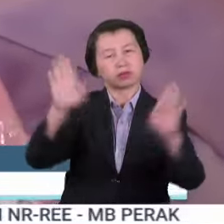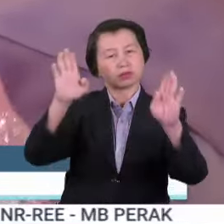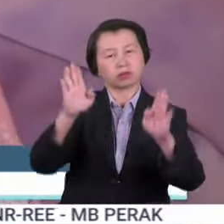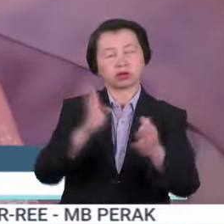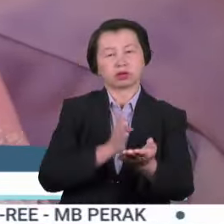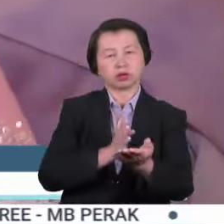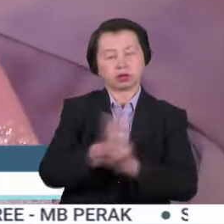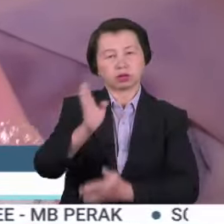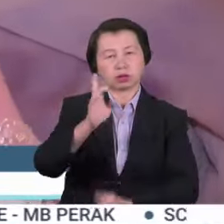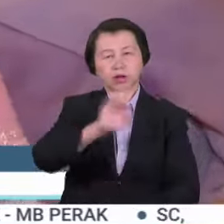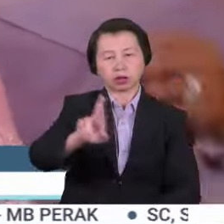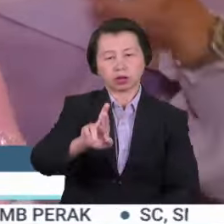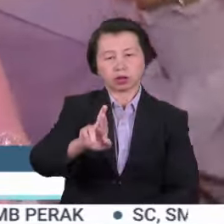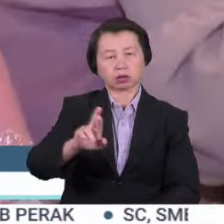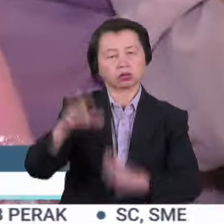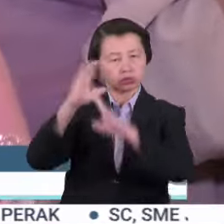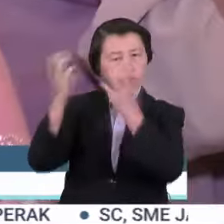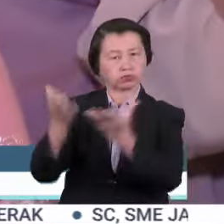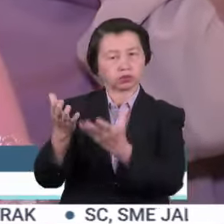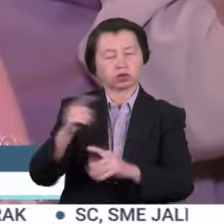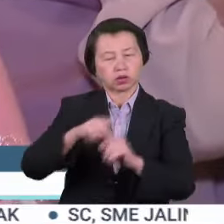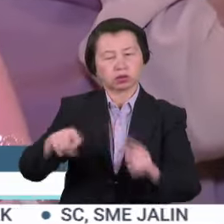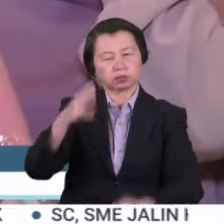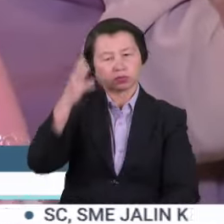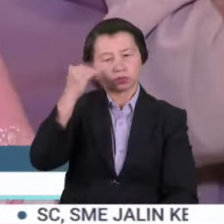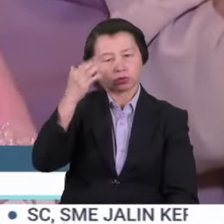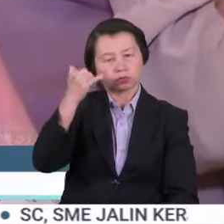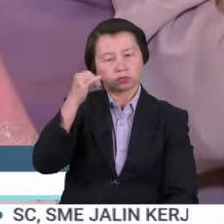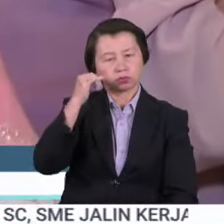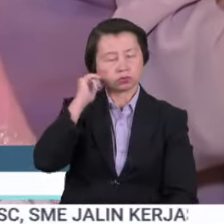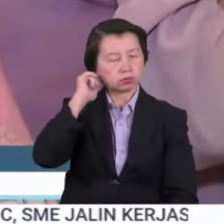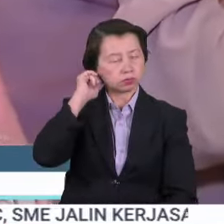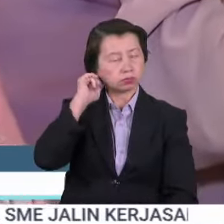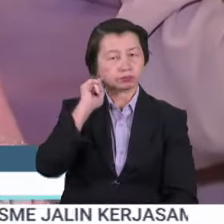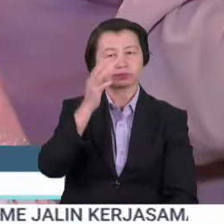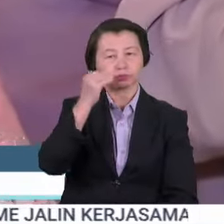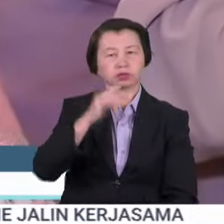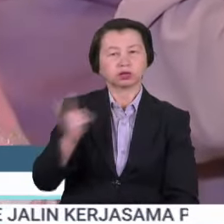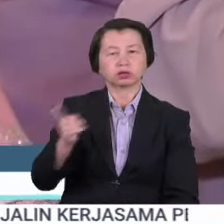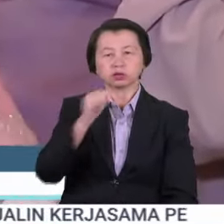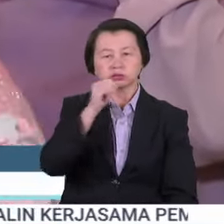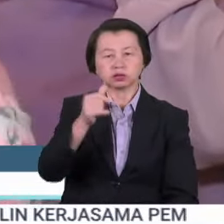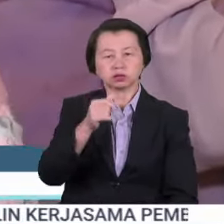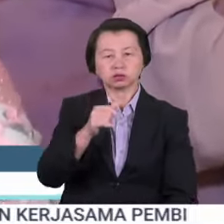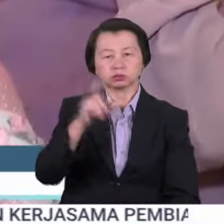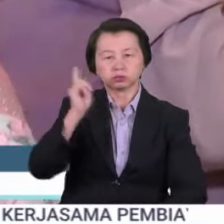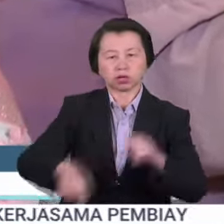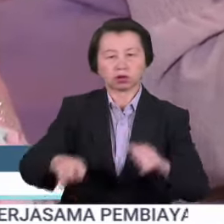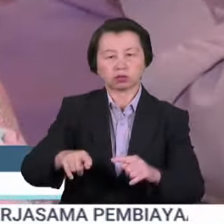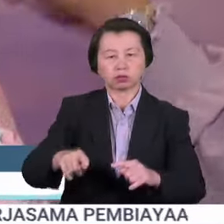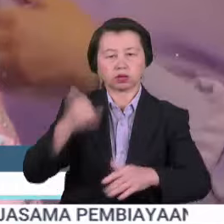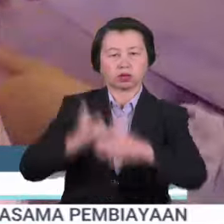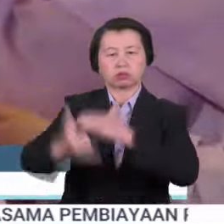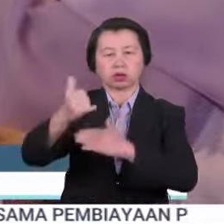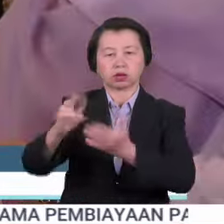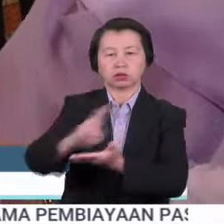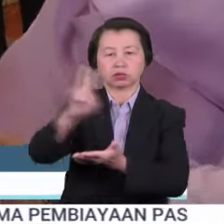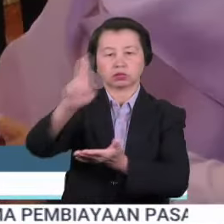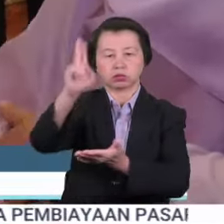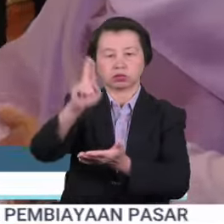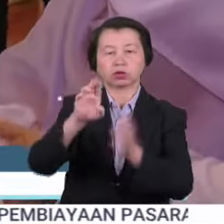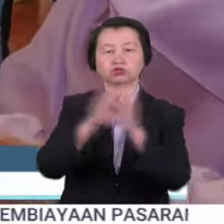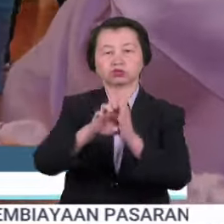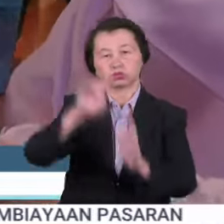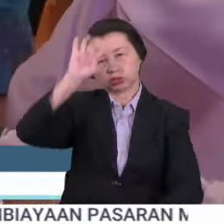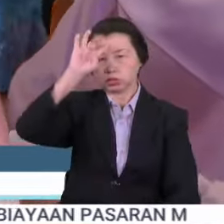pada dunia. Tetapi kenapa dia seolah macam dia tidak memberi, tak boleh pergi masuk universiti macam contoh kat